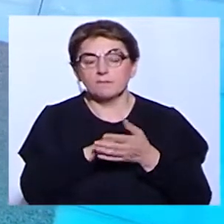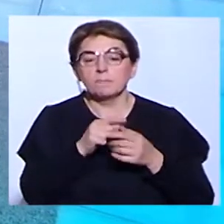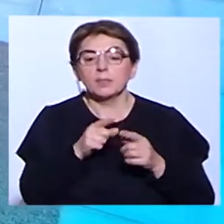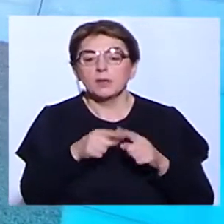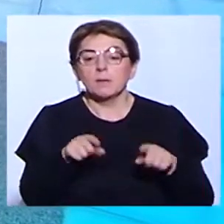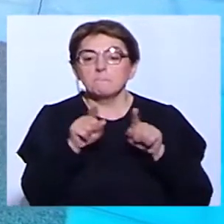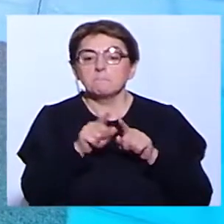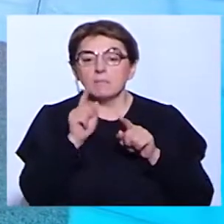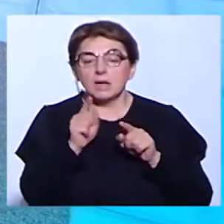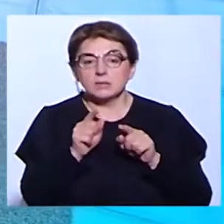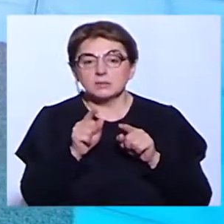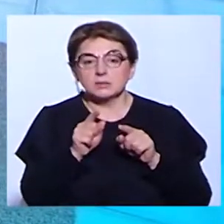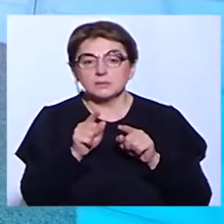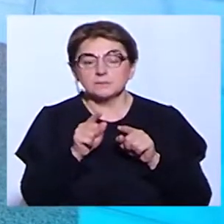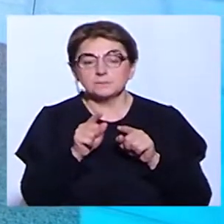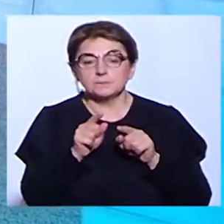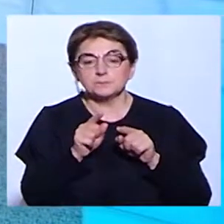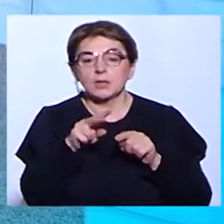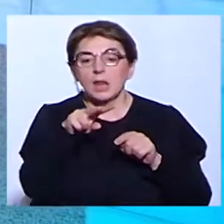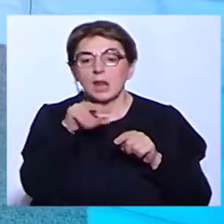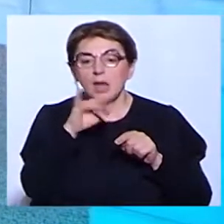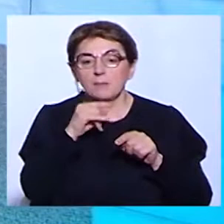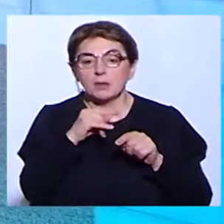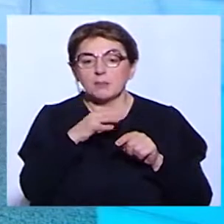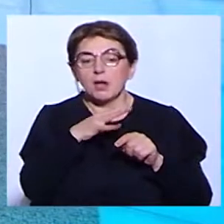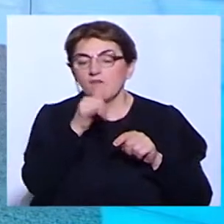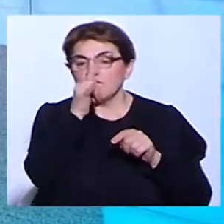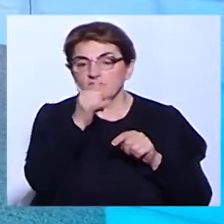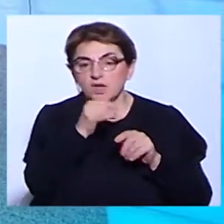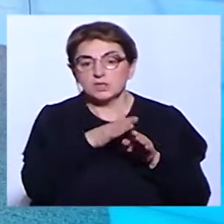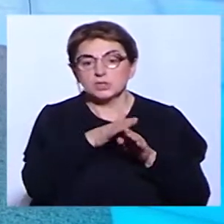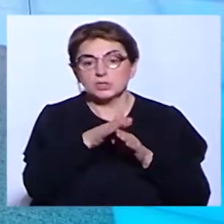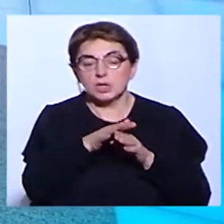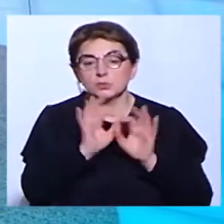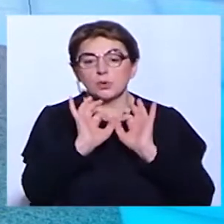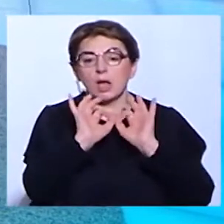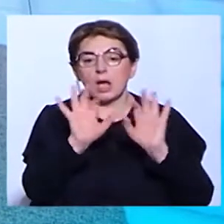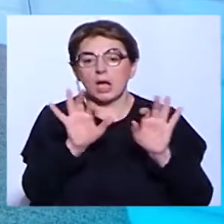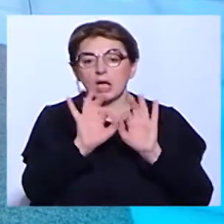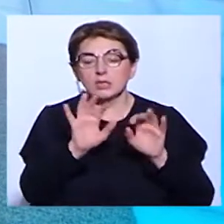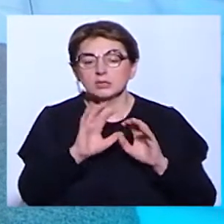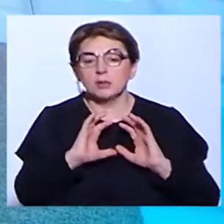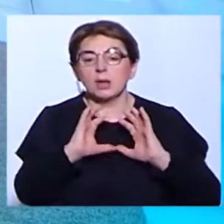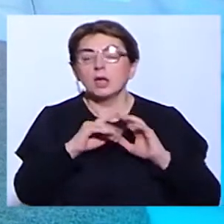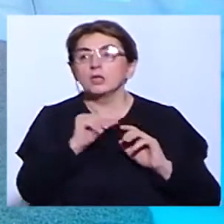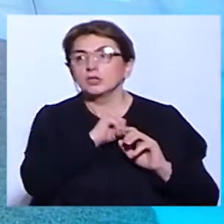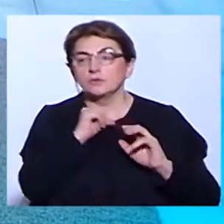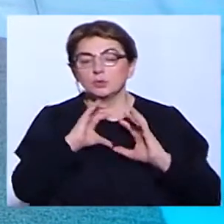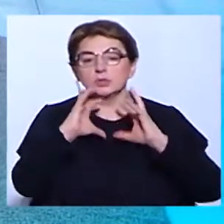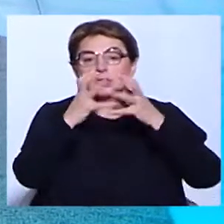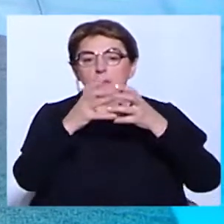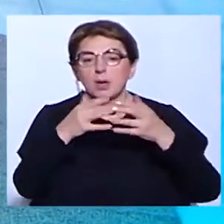მიუხედავად იმისა, რომ ლამარკმა ვერ მოახერხა აეხსნა ორგანული სამყაროს მრავალფეროვნება